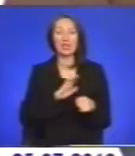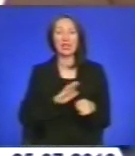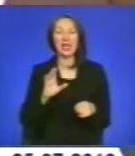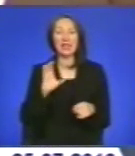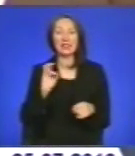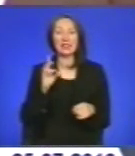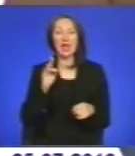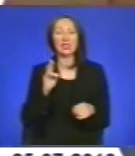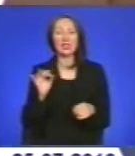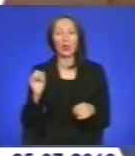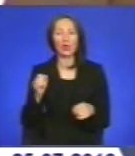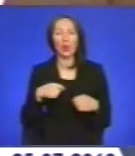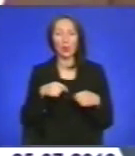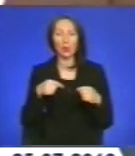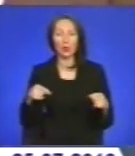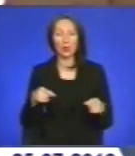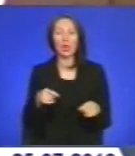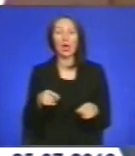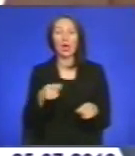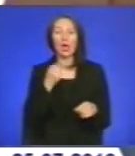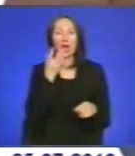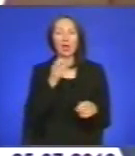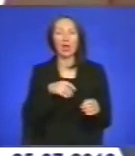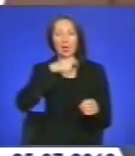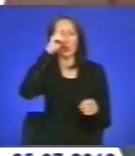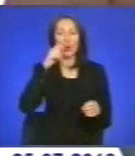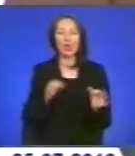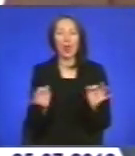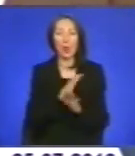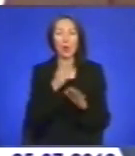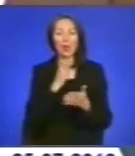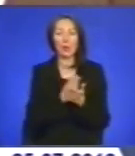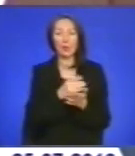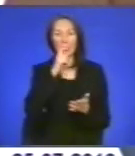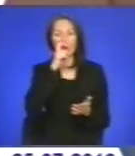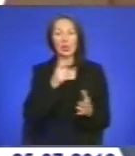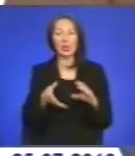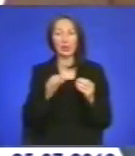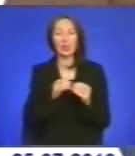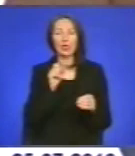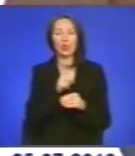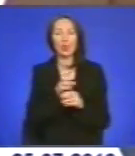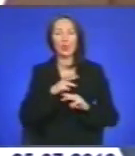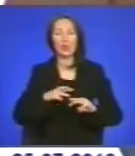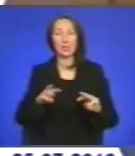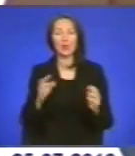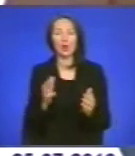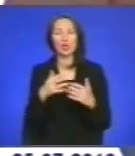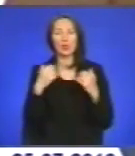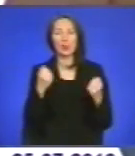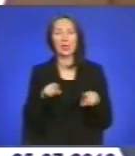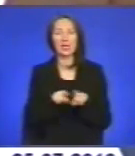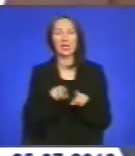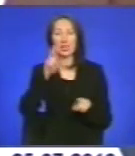спекотної погоди ми маємо плачевні результати. Доручаю Міністерству охорони здоров'я та